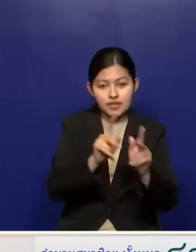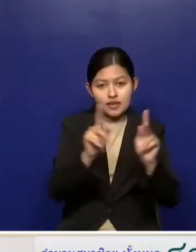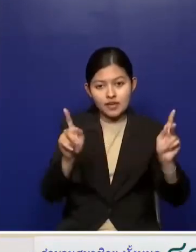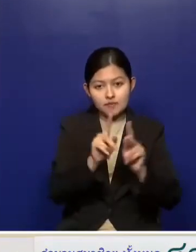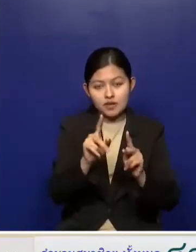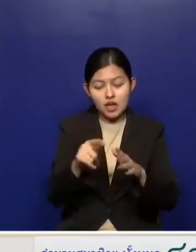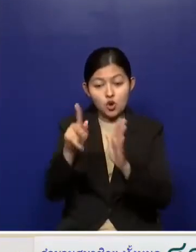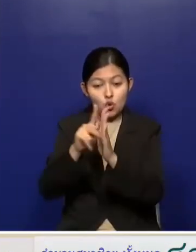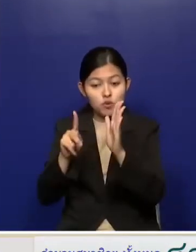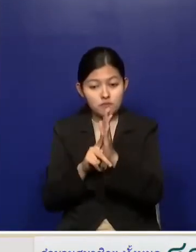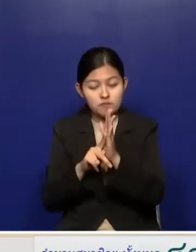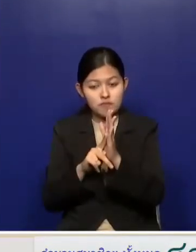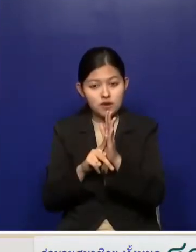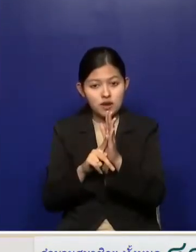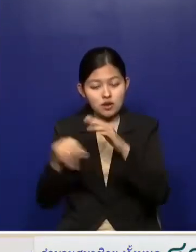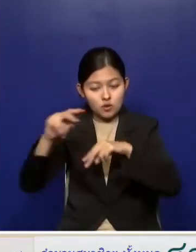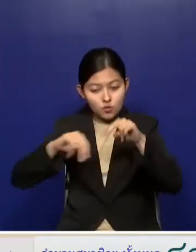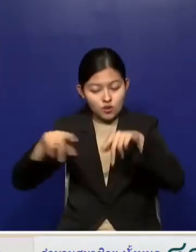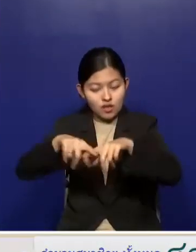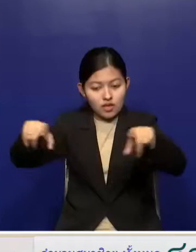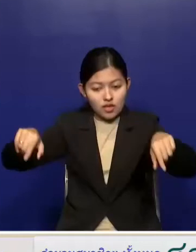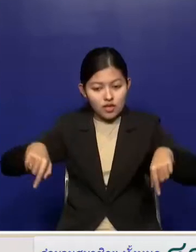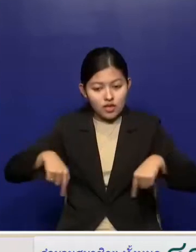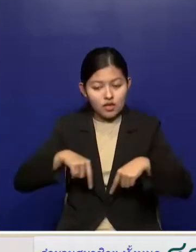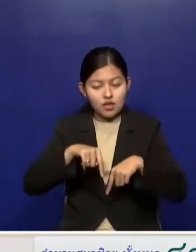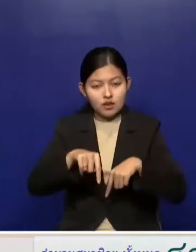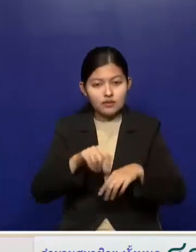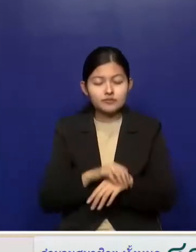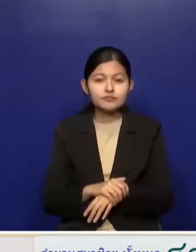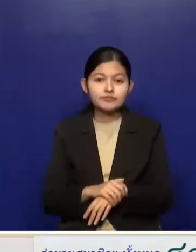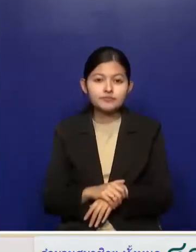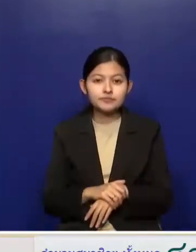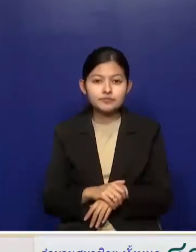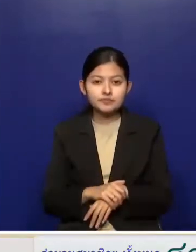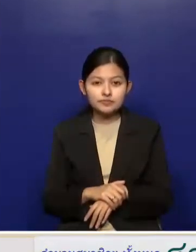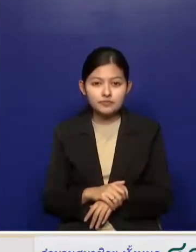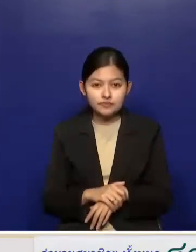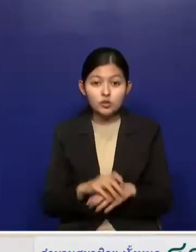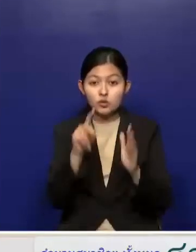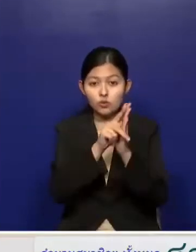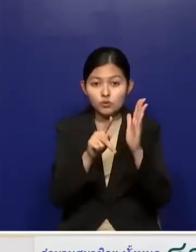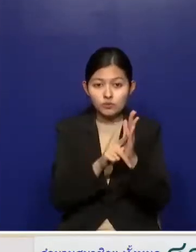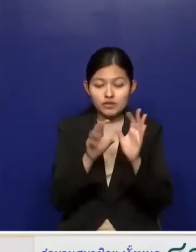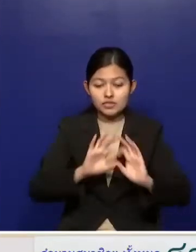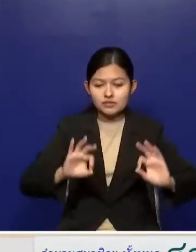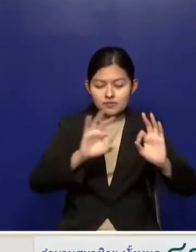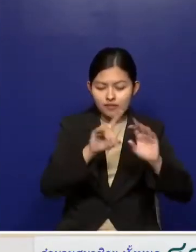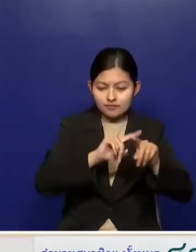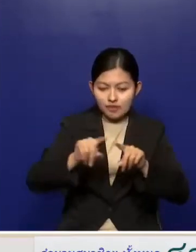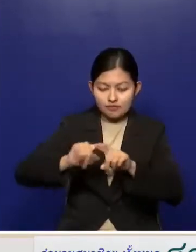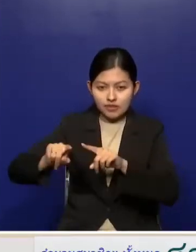หมายที่ เกี่ยวข้องกับ การเสงโลัษาพื้ที่อันุรักษย์รวมทั้งกฎหมายที่สำคั imagines